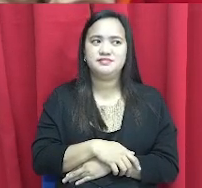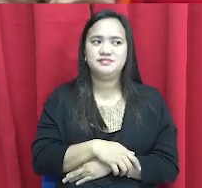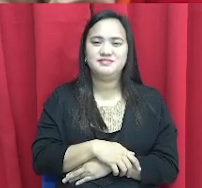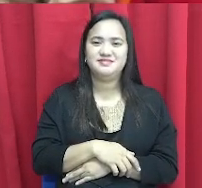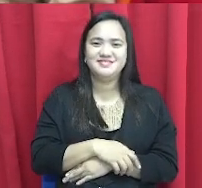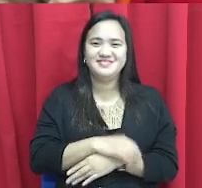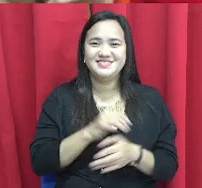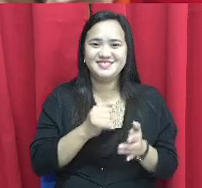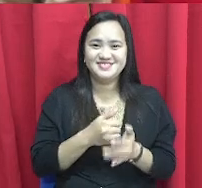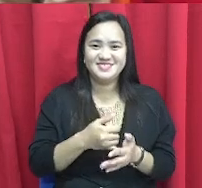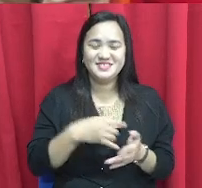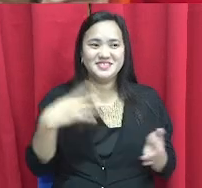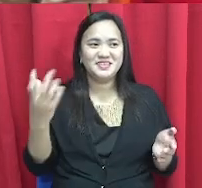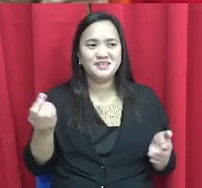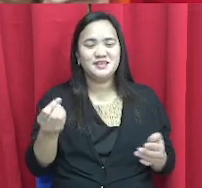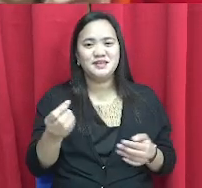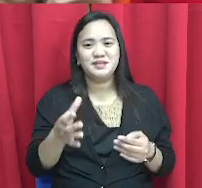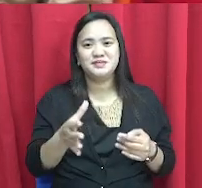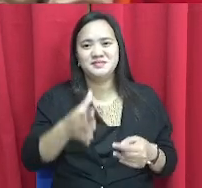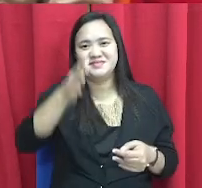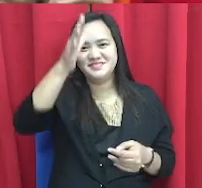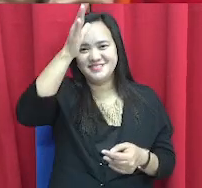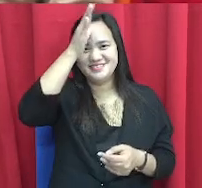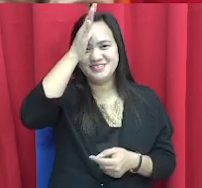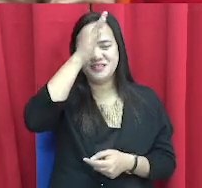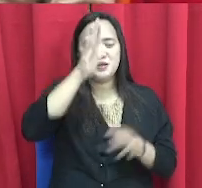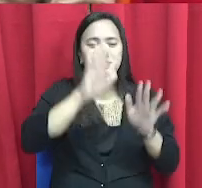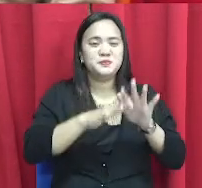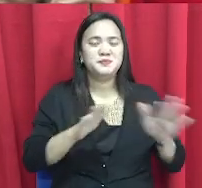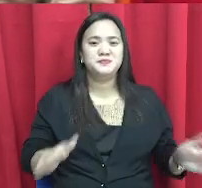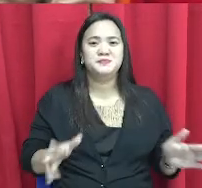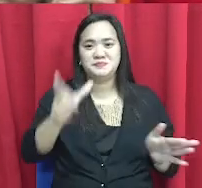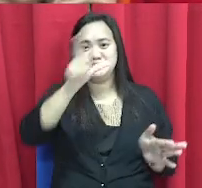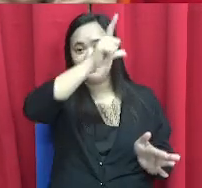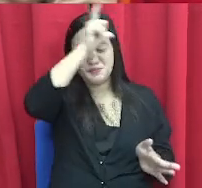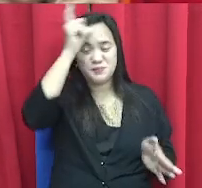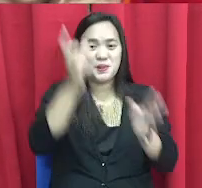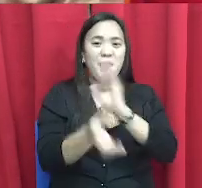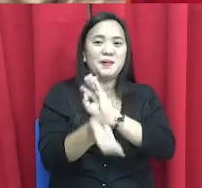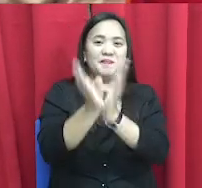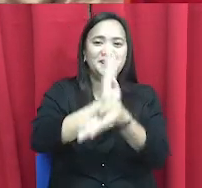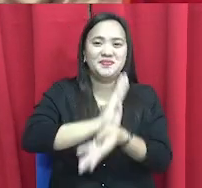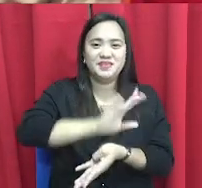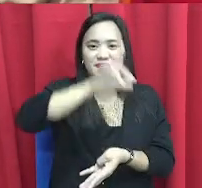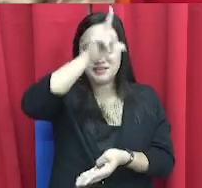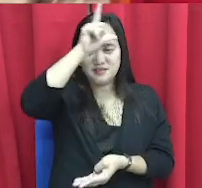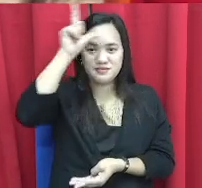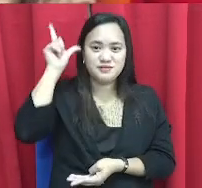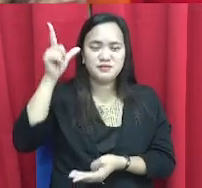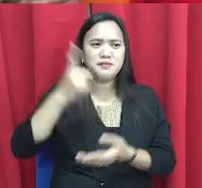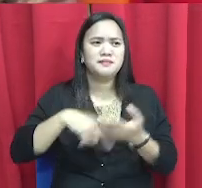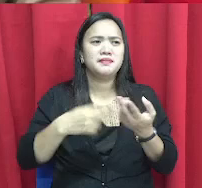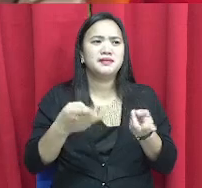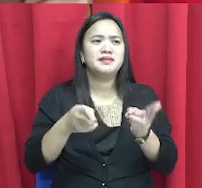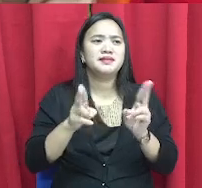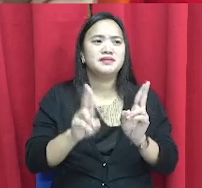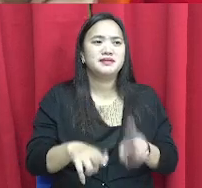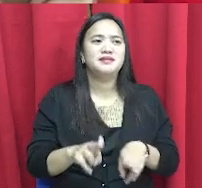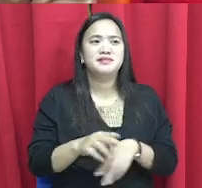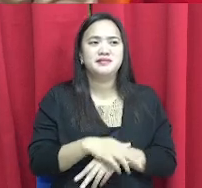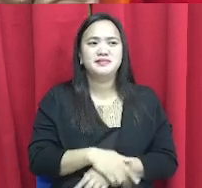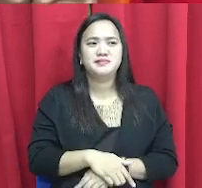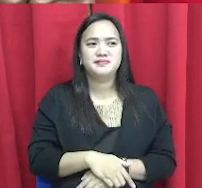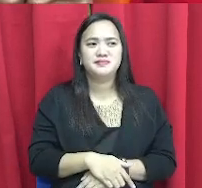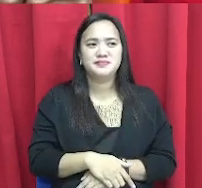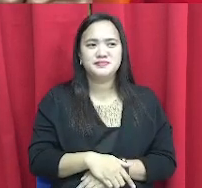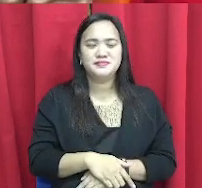mo na anong nangyari Sao ay patay bumigay na si tatay mga h na paer yahin yan